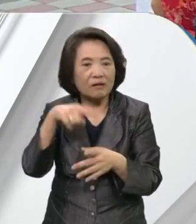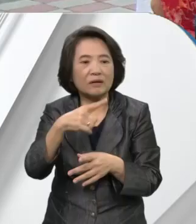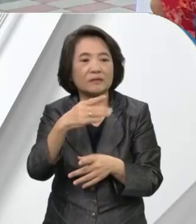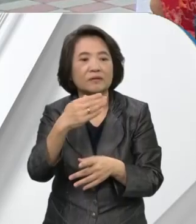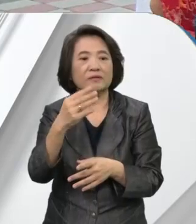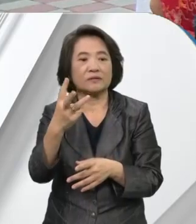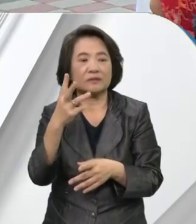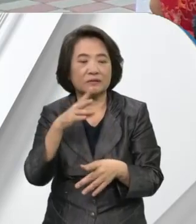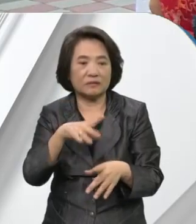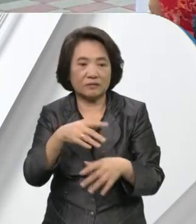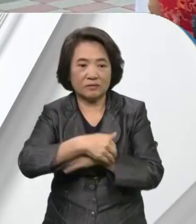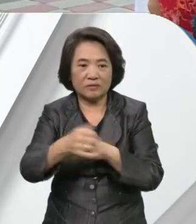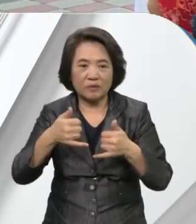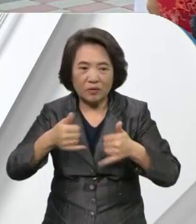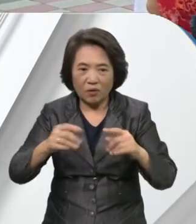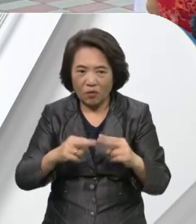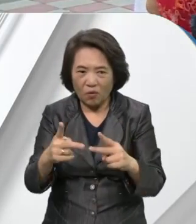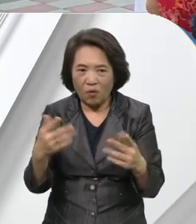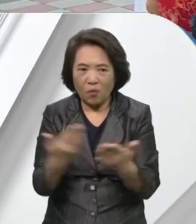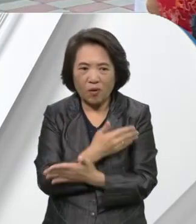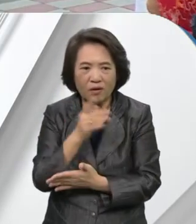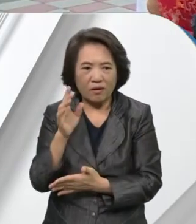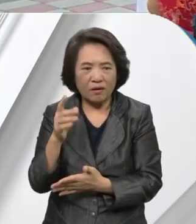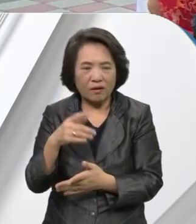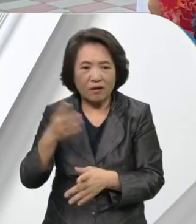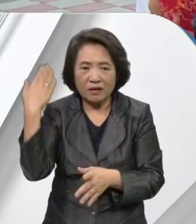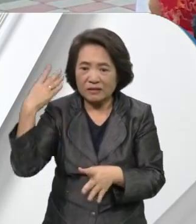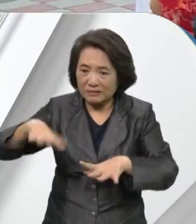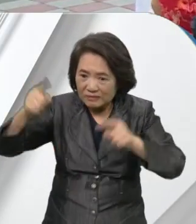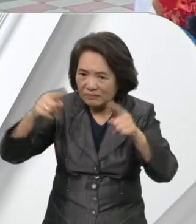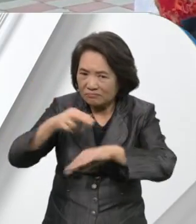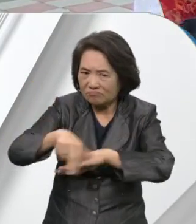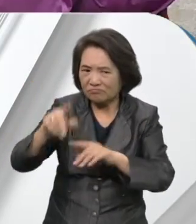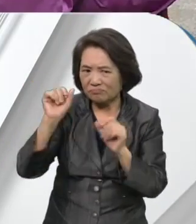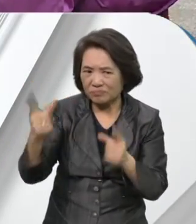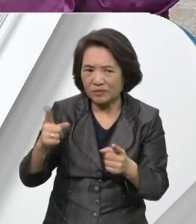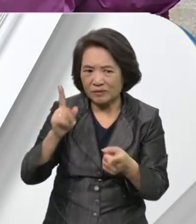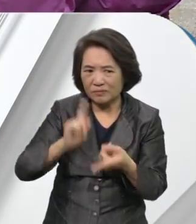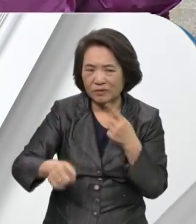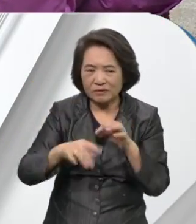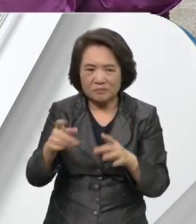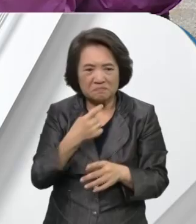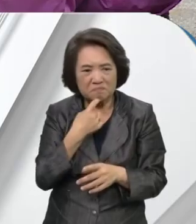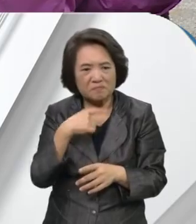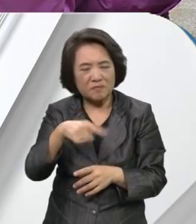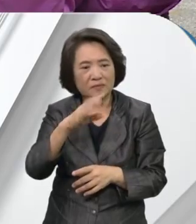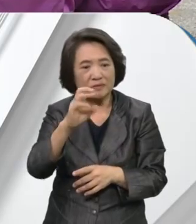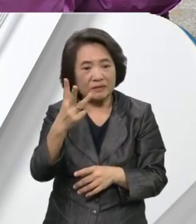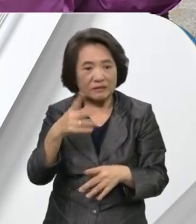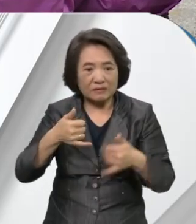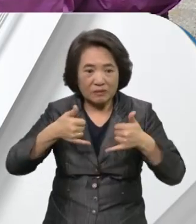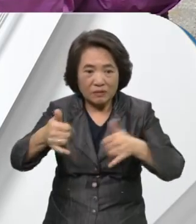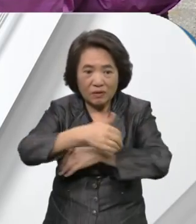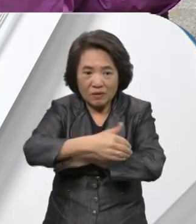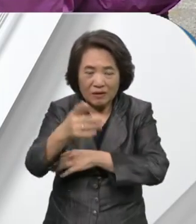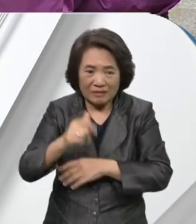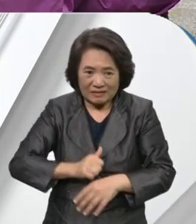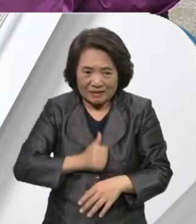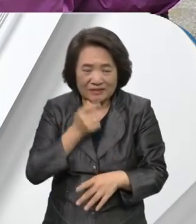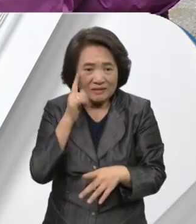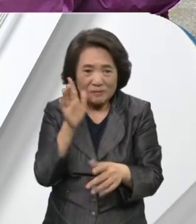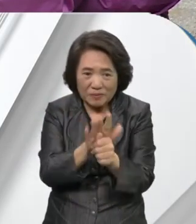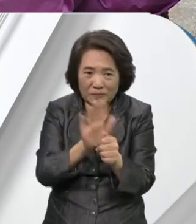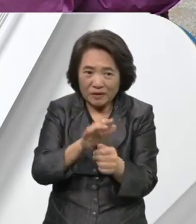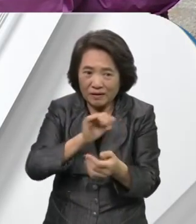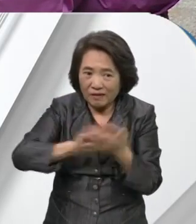沿途必发的目的改变通道，唔但将同建公司的规划冇相像，未永远证明193沿途的防灾能力。韩国路